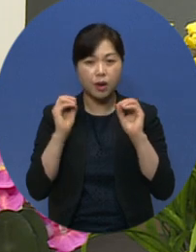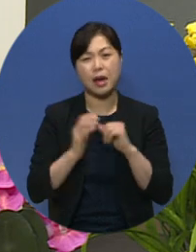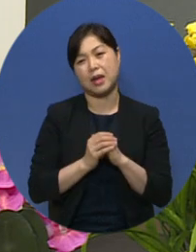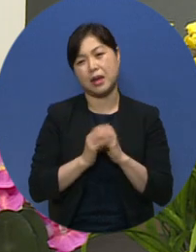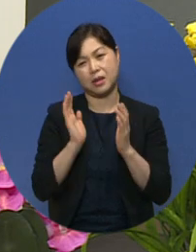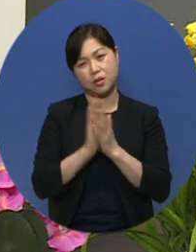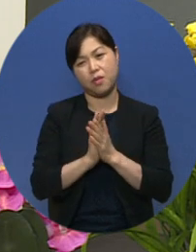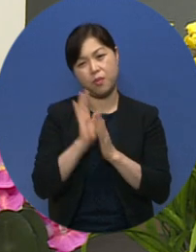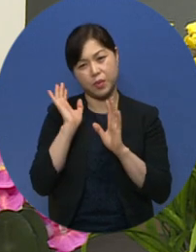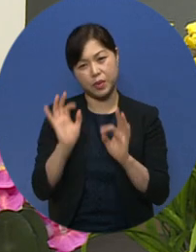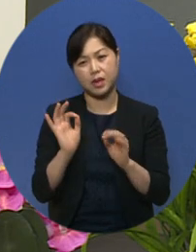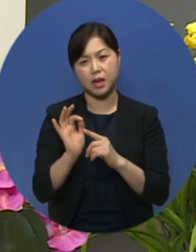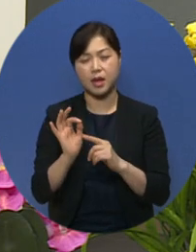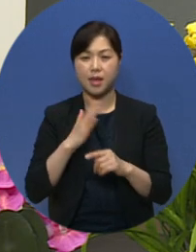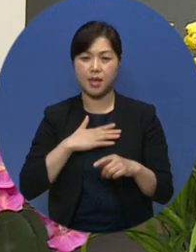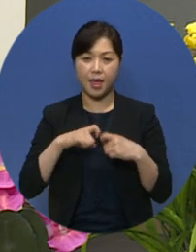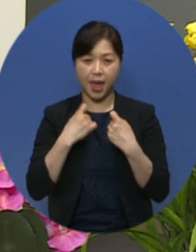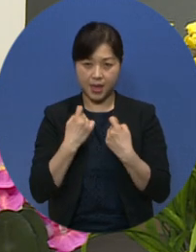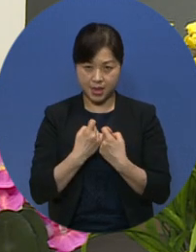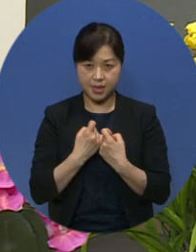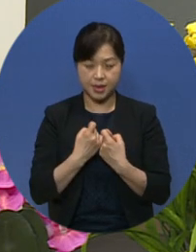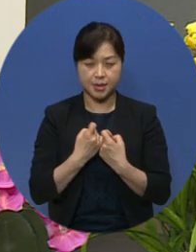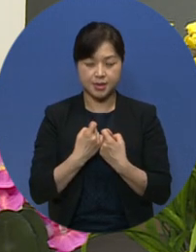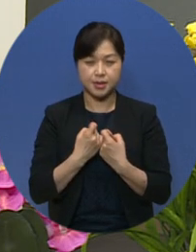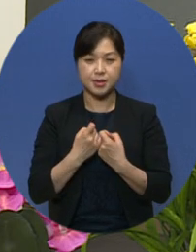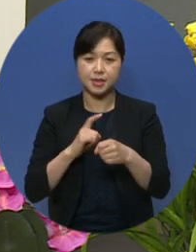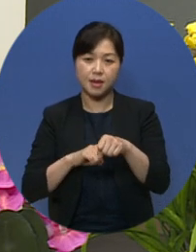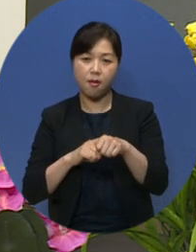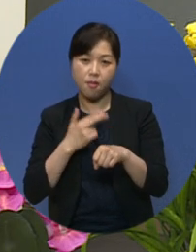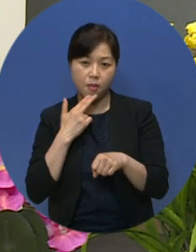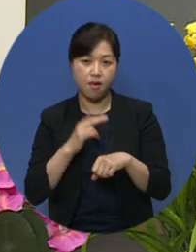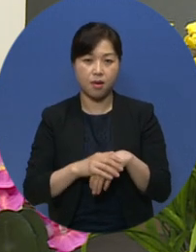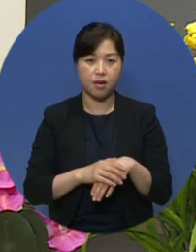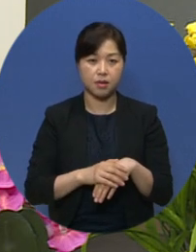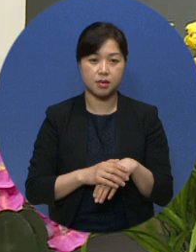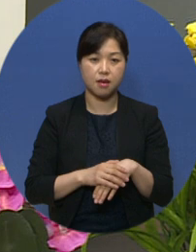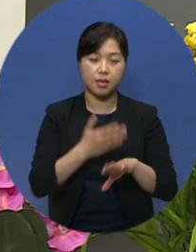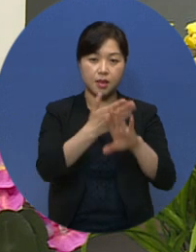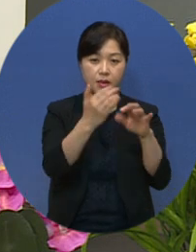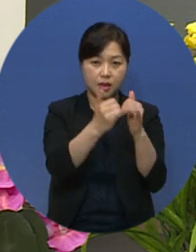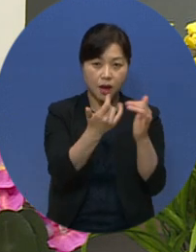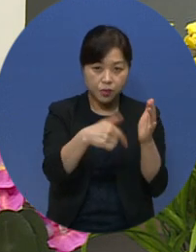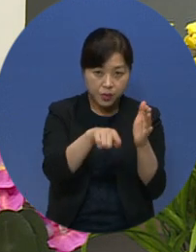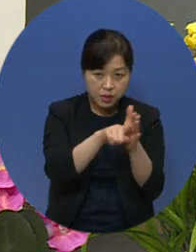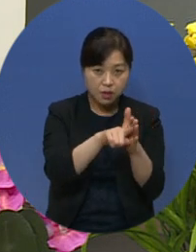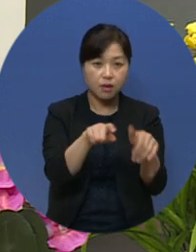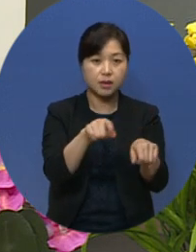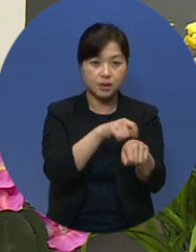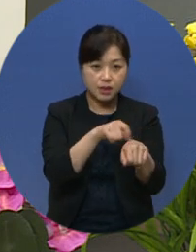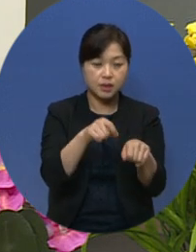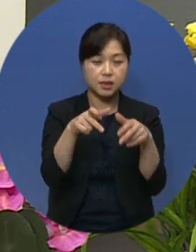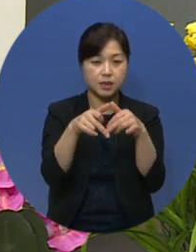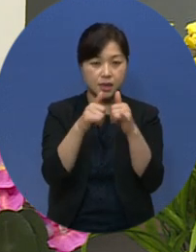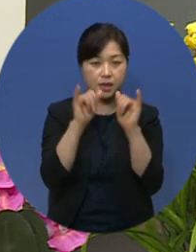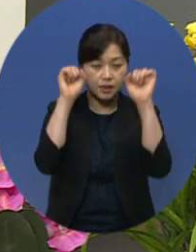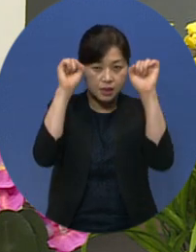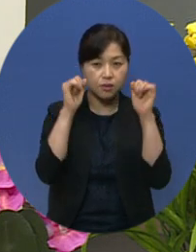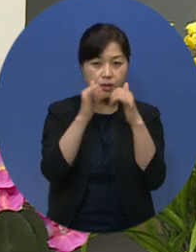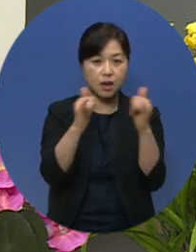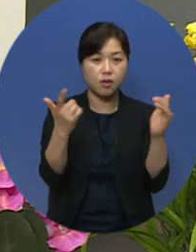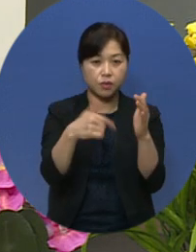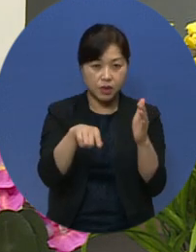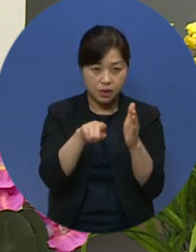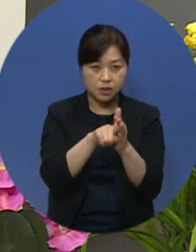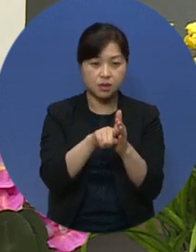다 그냥 전 인생을 네 에 남을 위해서 트위터에 장애인체육 인들을